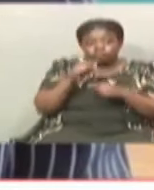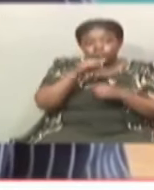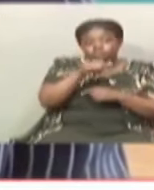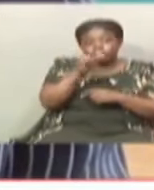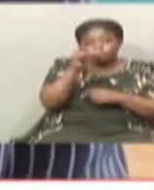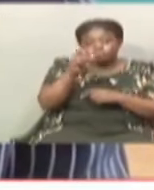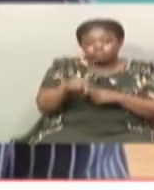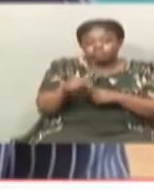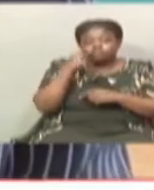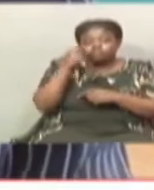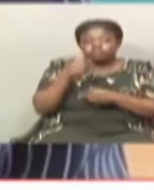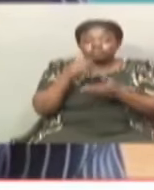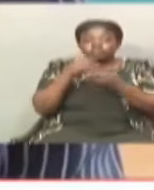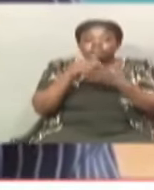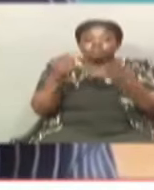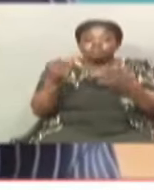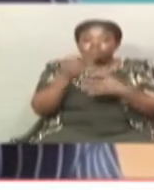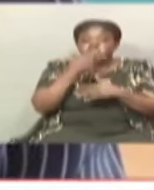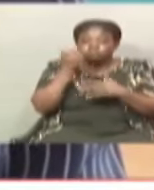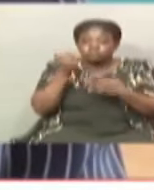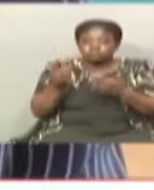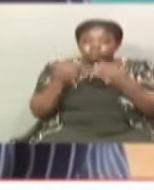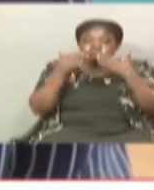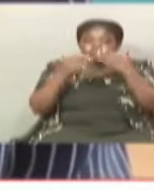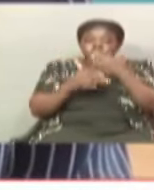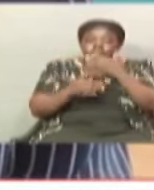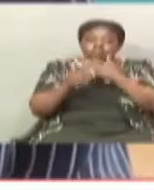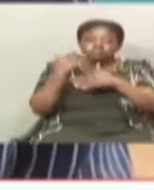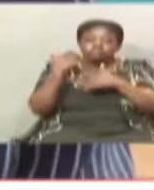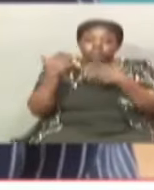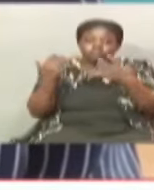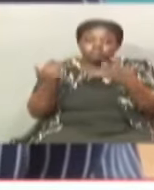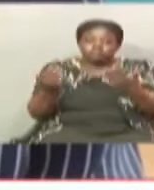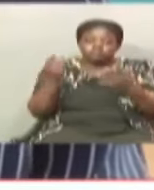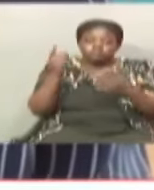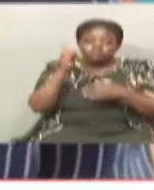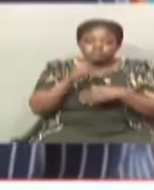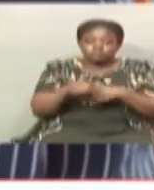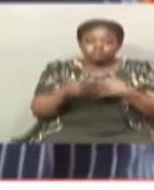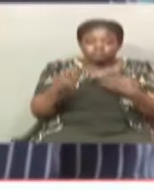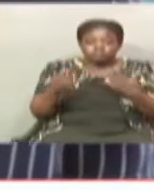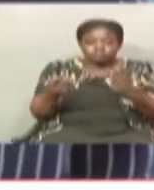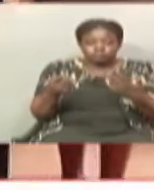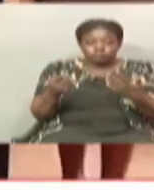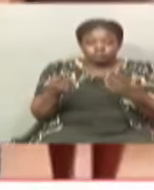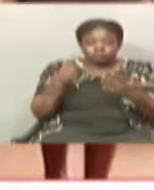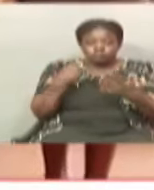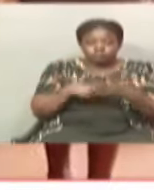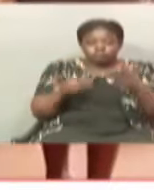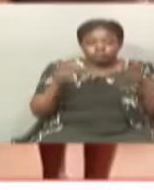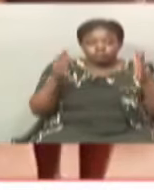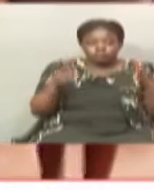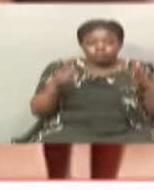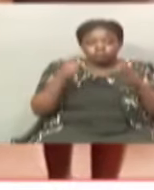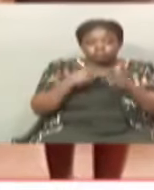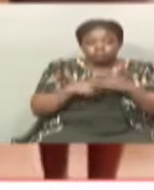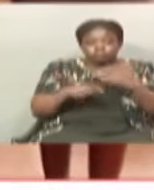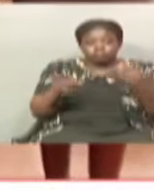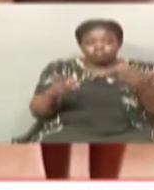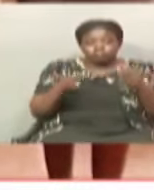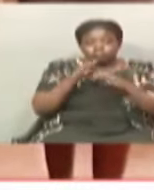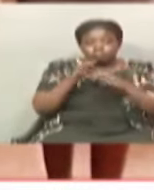yenna abatuyambyeko businga byonna nga twebaza Mukama olw'okutusobozesa okutuuka ku kino ekinene. Agambye nti ebiraba